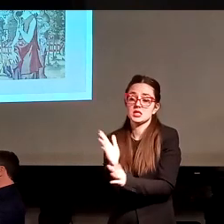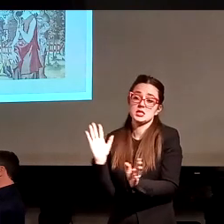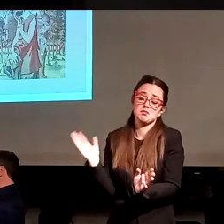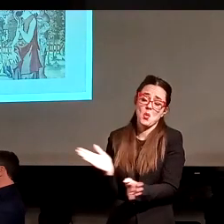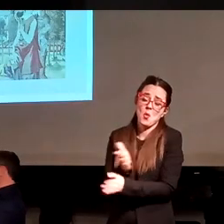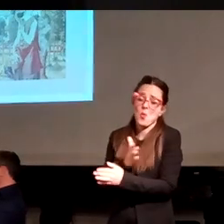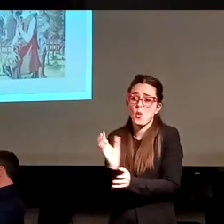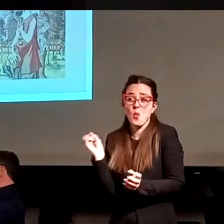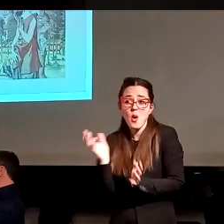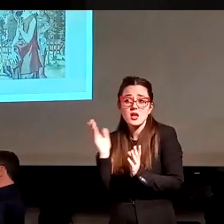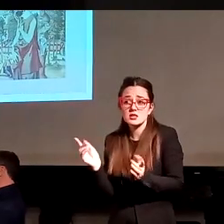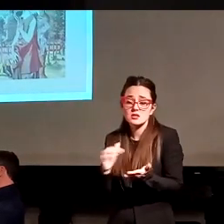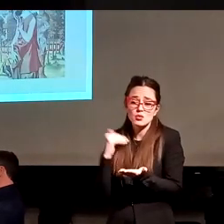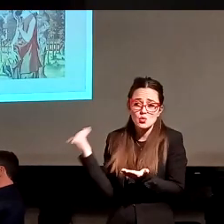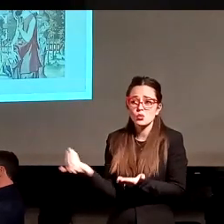tutti